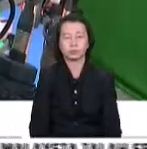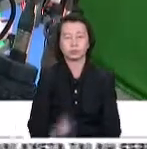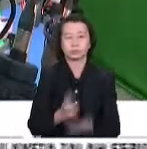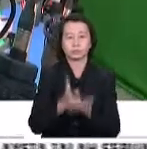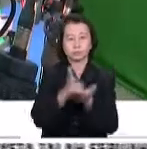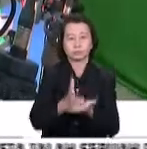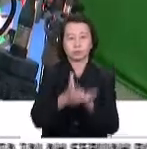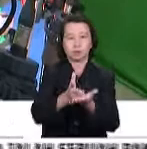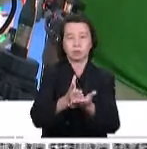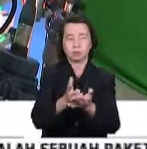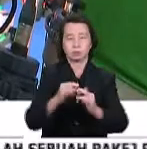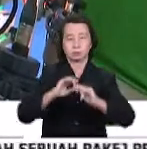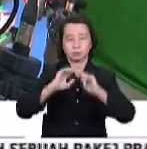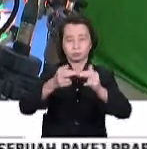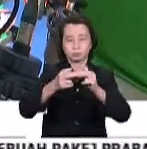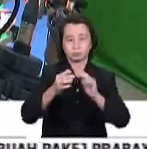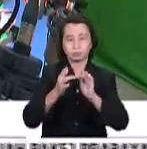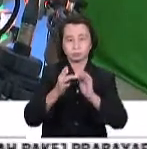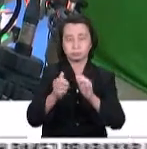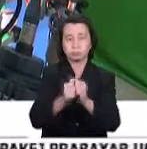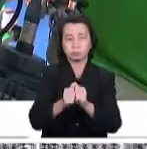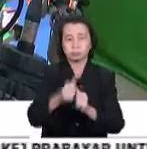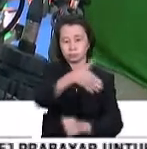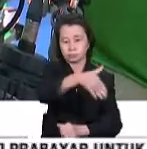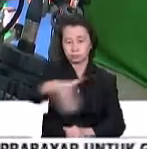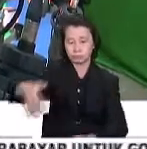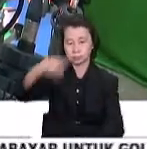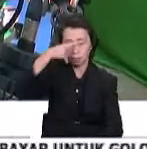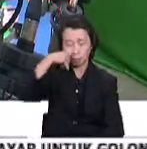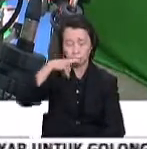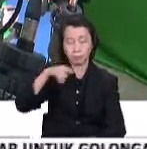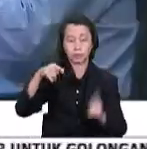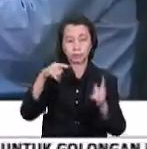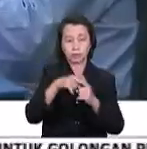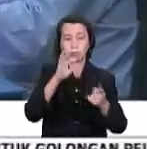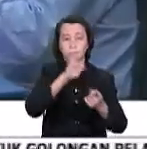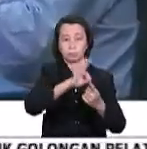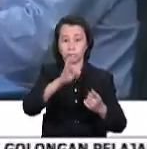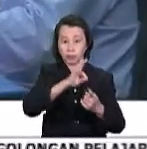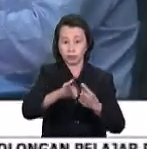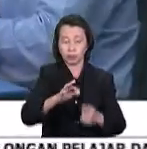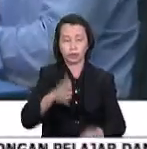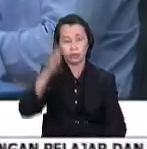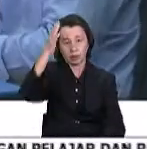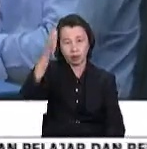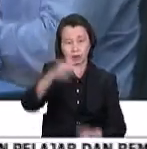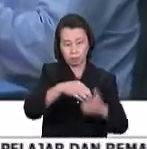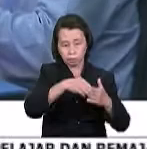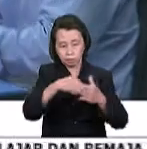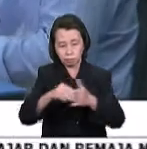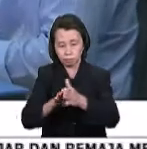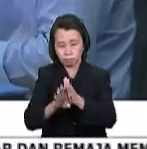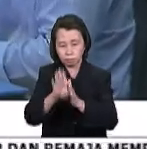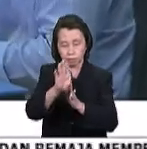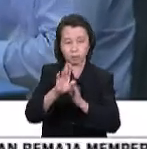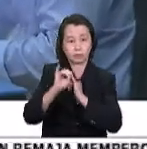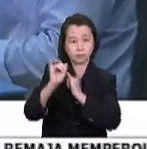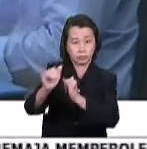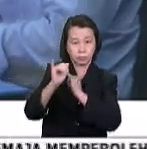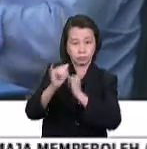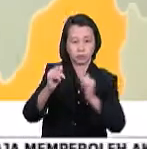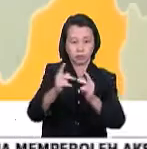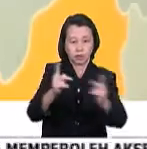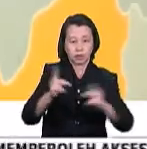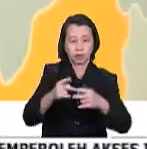Pelabuhan dijangka meningkatkan jaringan logistik dari sempadan Thailand ke Pelabuhan Pulau Pinang. Ia juga bakal memangkin pembangunan bersepadu di